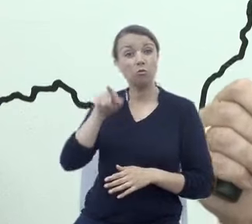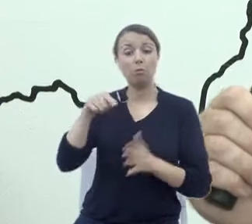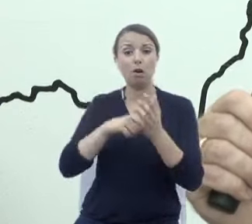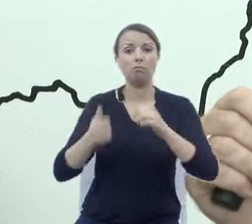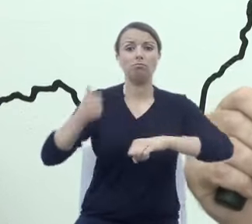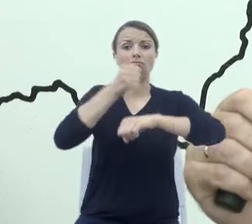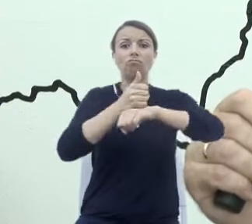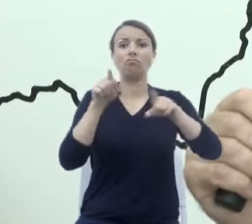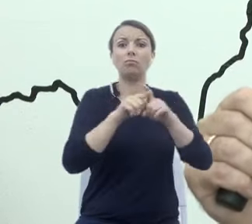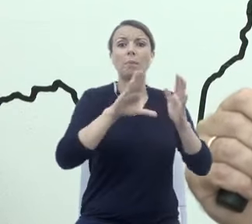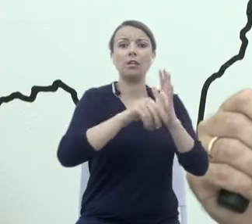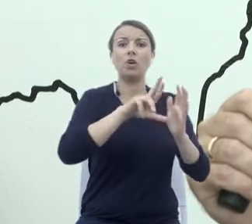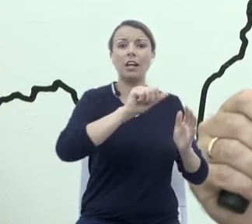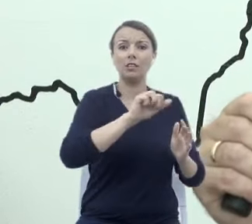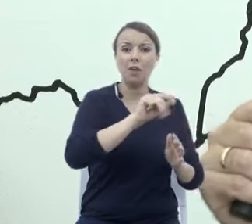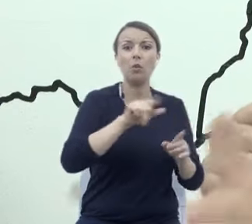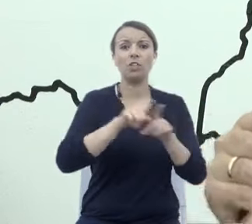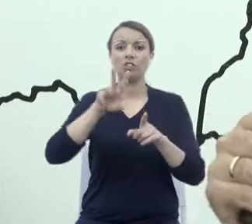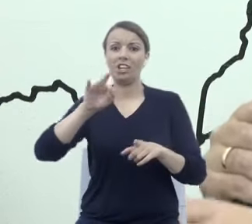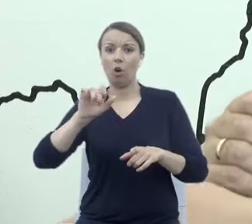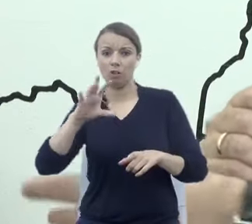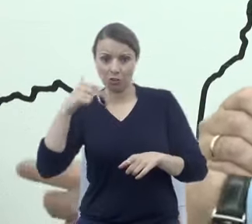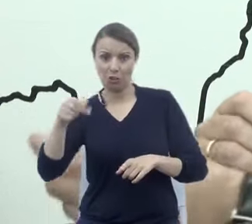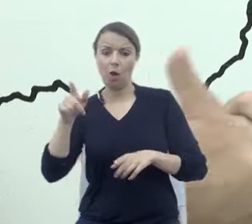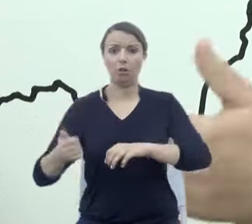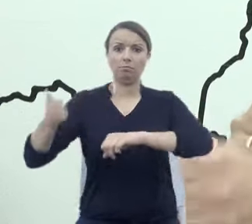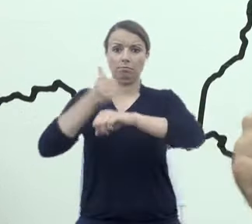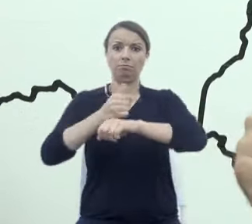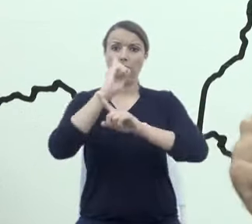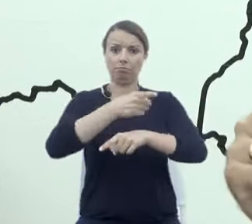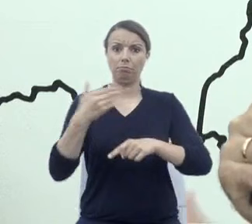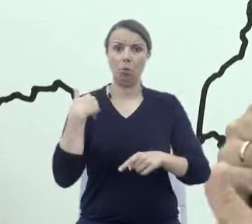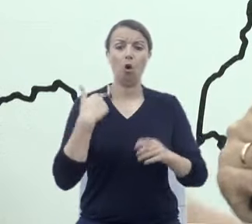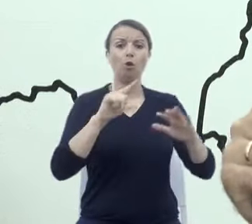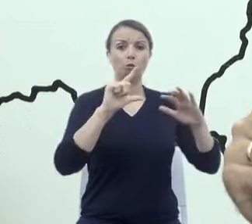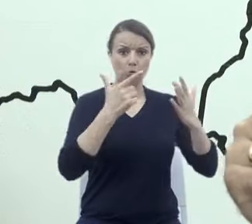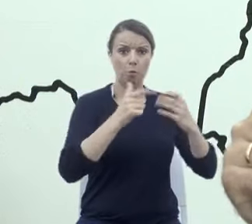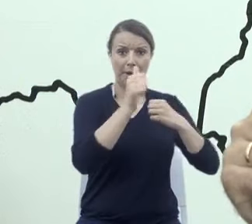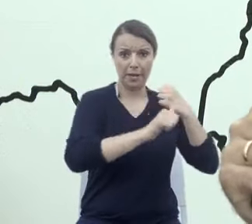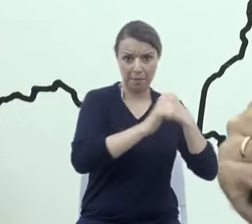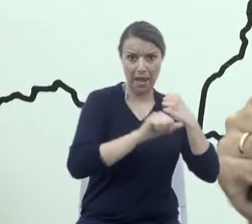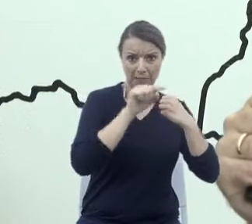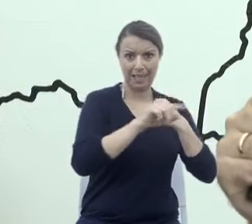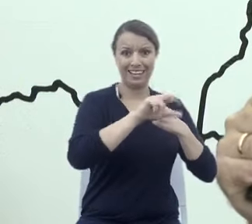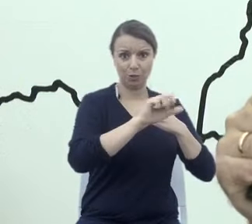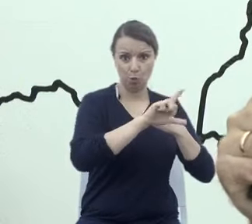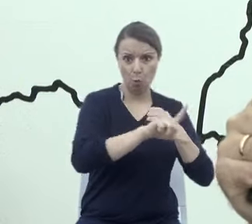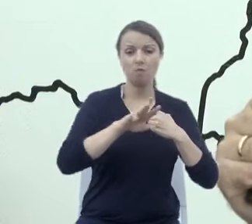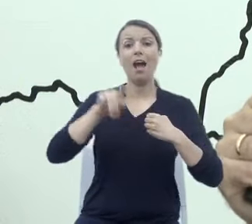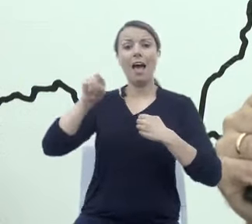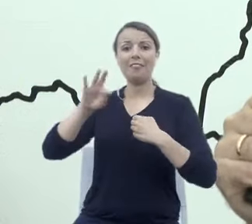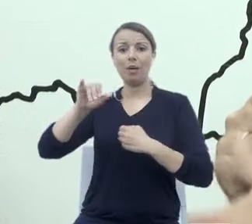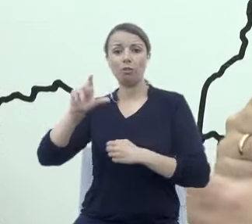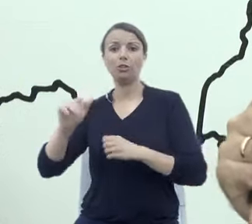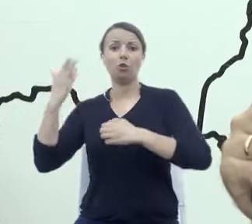w Tykocinie. W przypadku Radziłowa 7 lipca, w przypadku Tykocina koniec